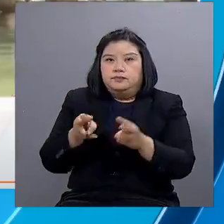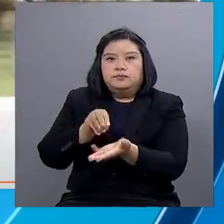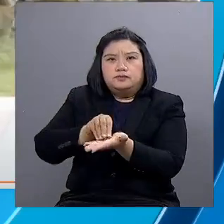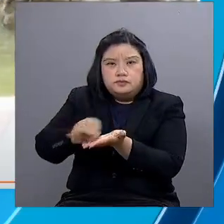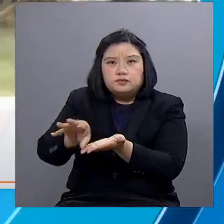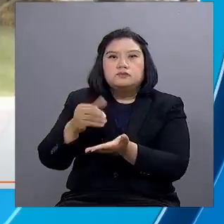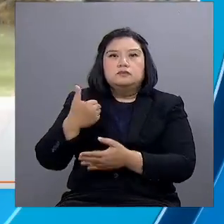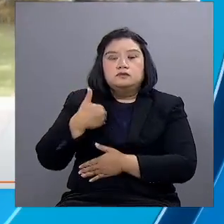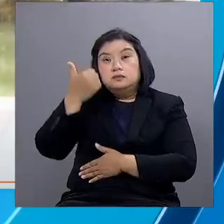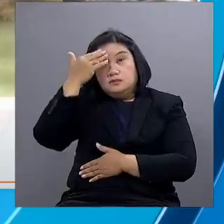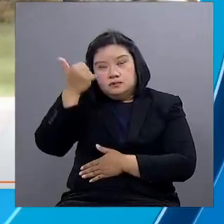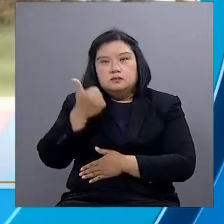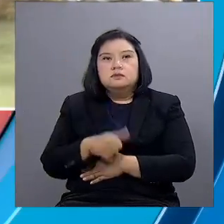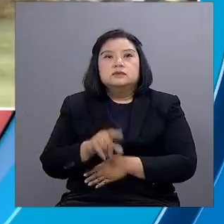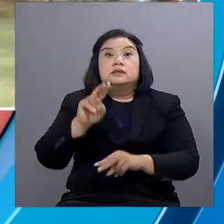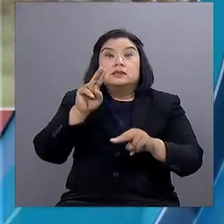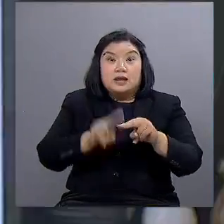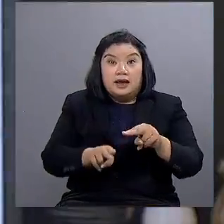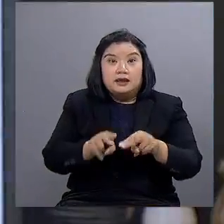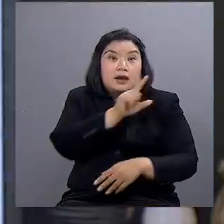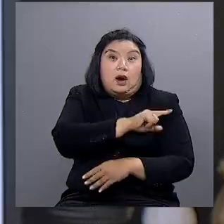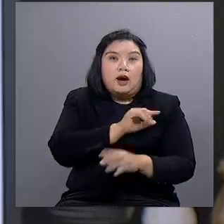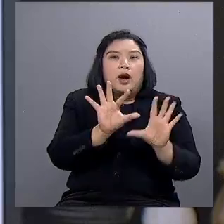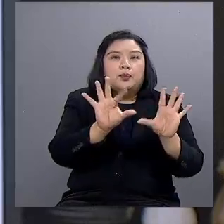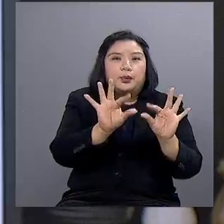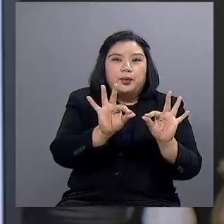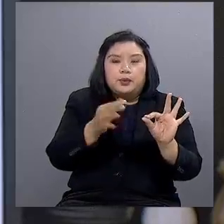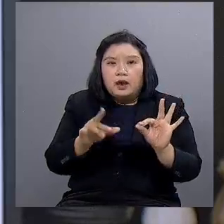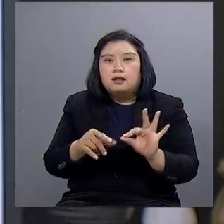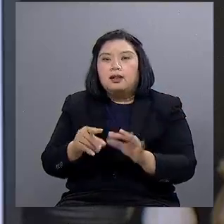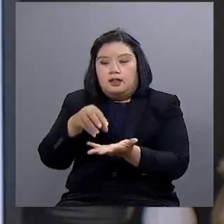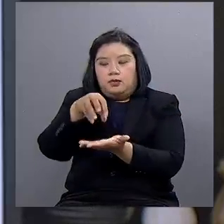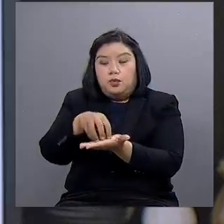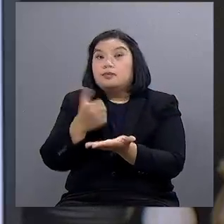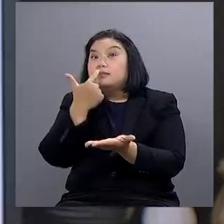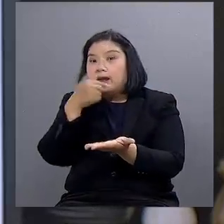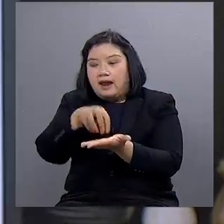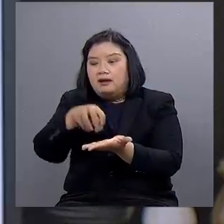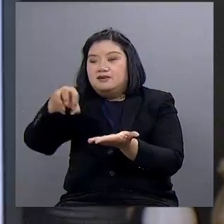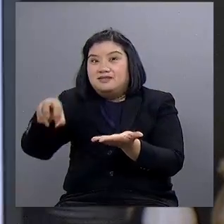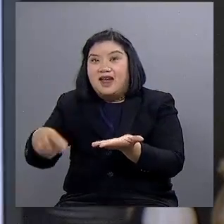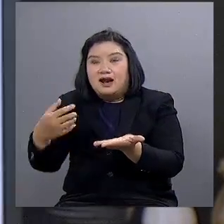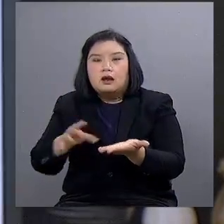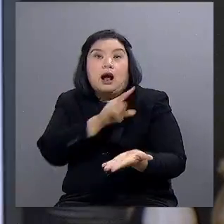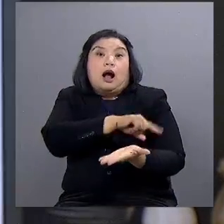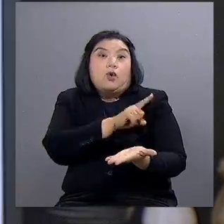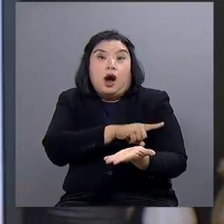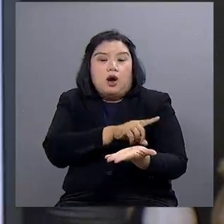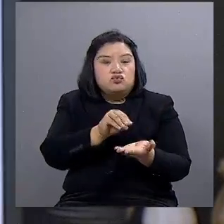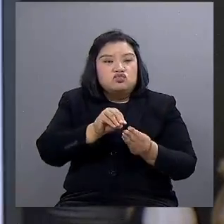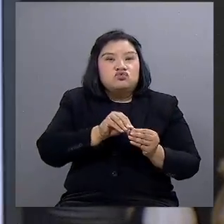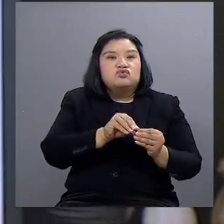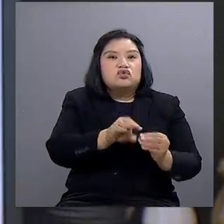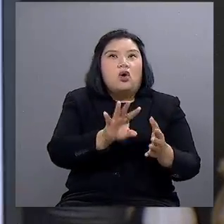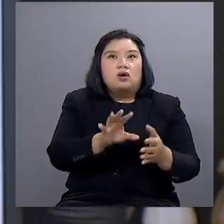ไข่ขาวกับไข่แดงนะฮะเอาไข่แดงเนี่ยแยกใส่ถ้วยเล็กไว้ก่อนถ้วยน ึ งแล้วไข่ขาวเนี่ยทอดไว้ก่อนทอดจนมันเป็นแพ็คเกือบกรอบหรือจะกรอบ